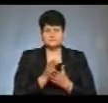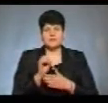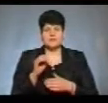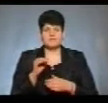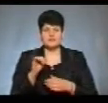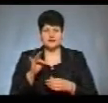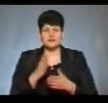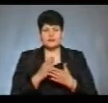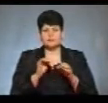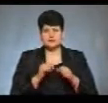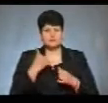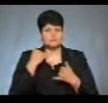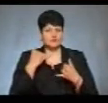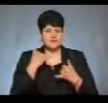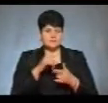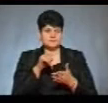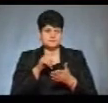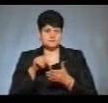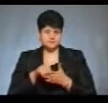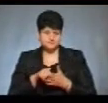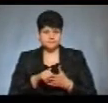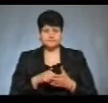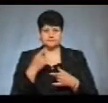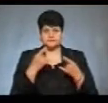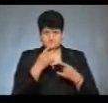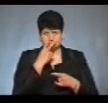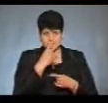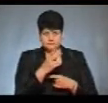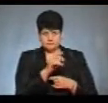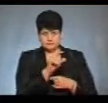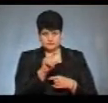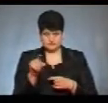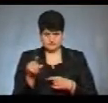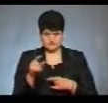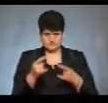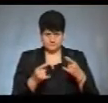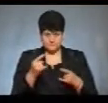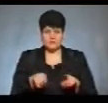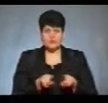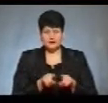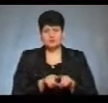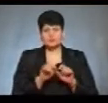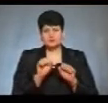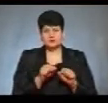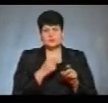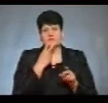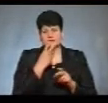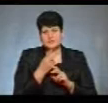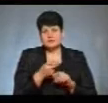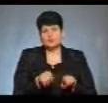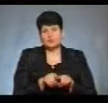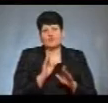є можливість телефонувати і ставити запитання. Телефон ефіру бачите на своїх екранах. Також наш ефір можете переглядати у